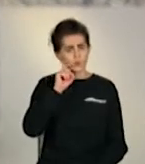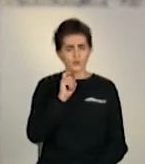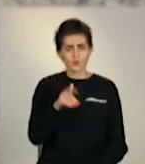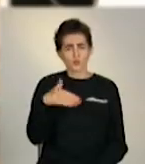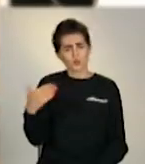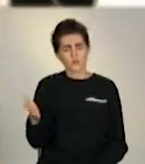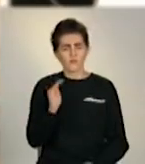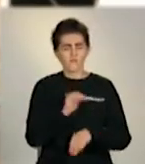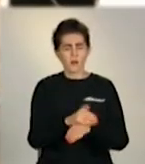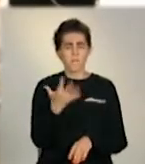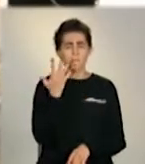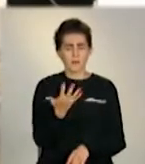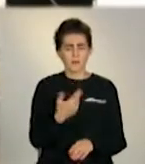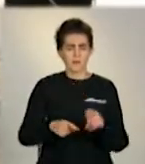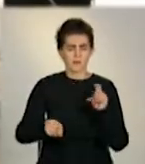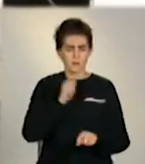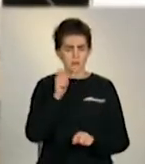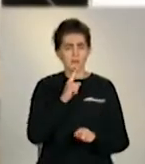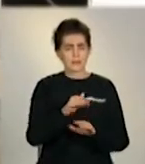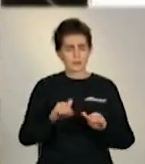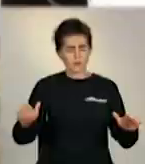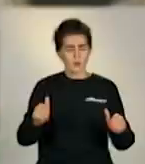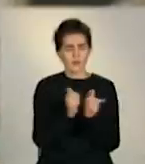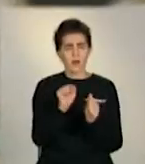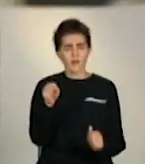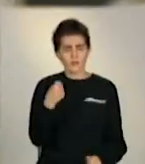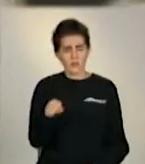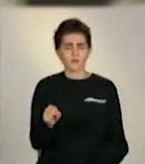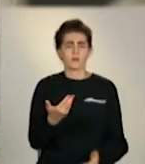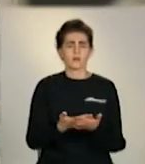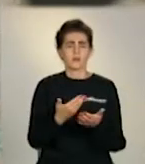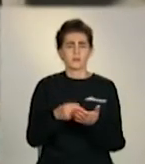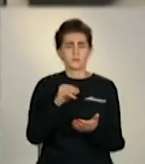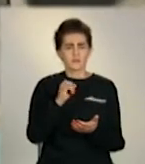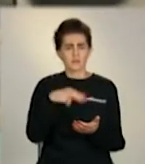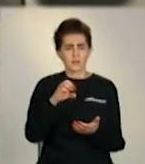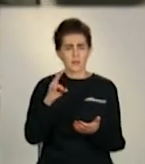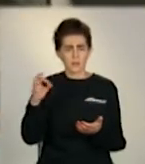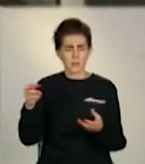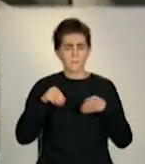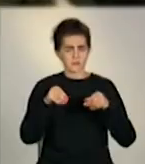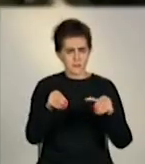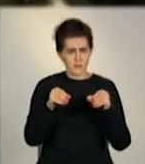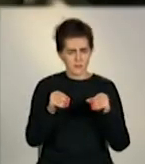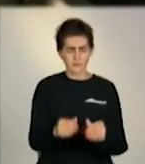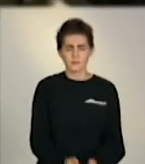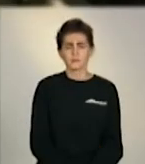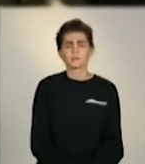зафіксувала 5 порушень режиму тиші біля Авдіївки, Південного та Пісків.